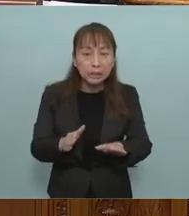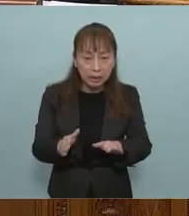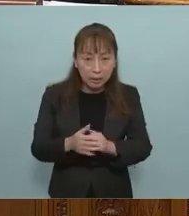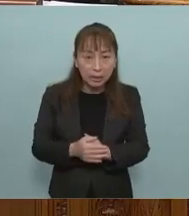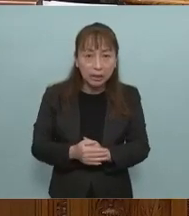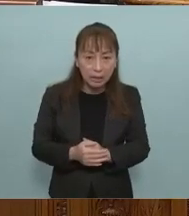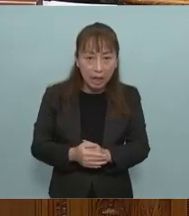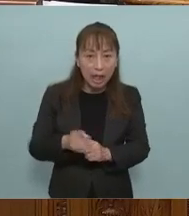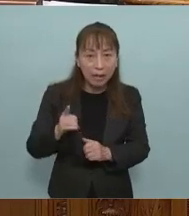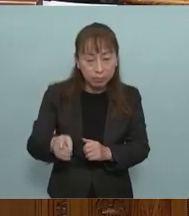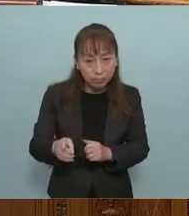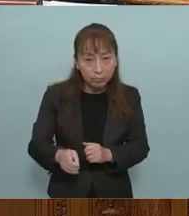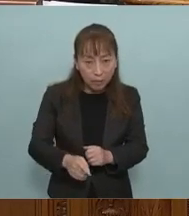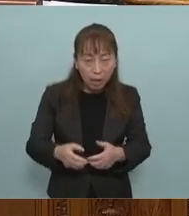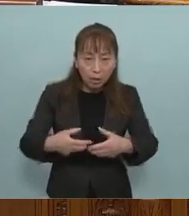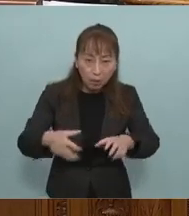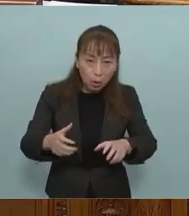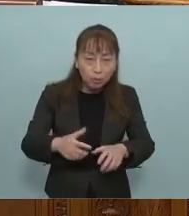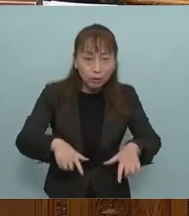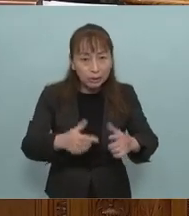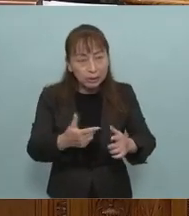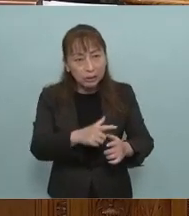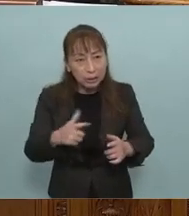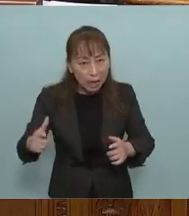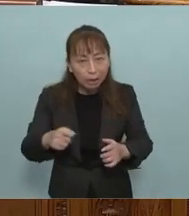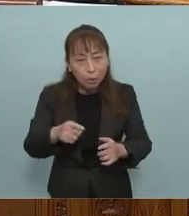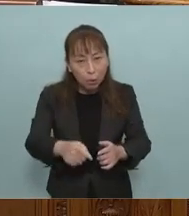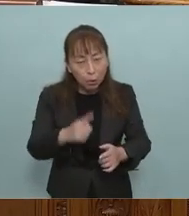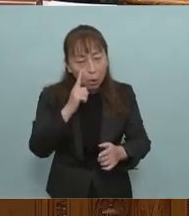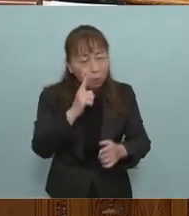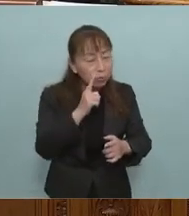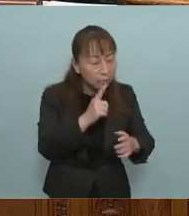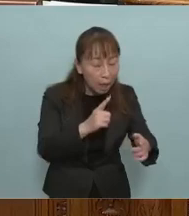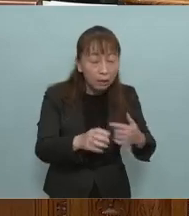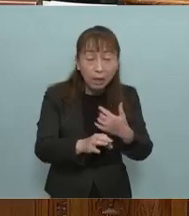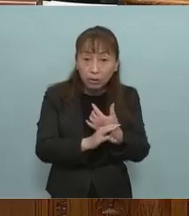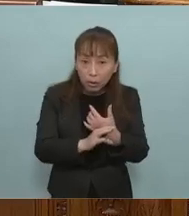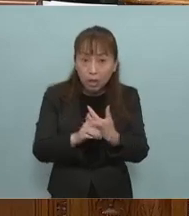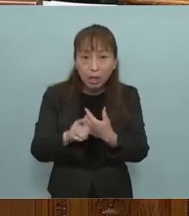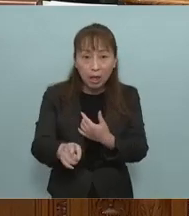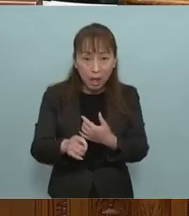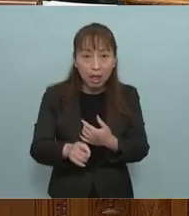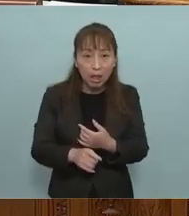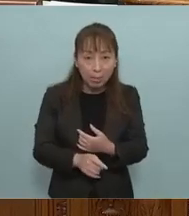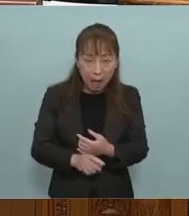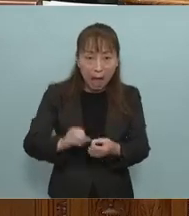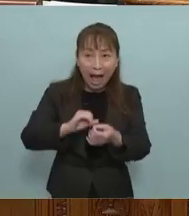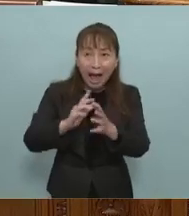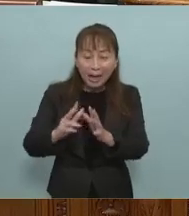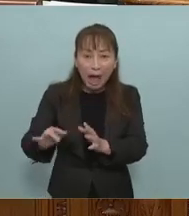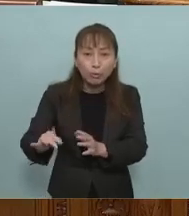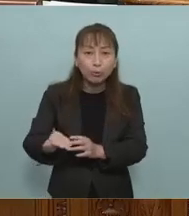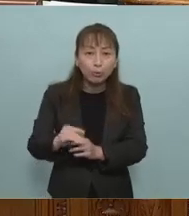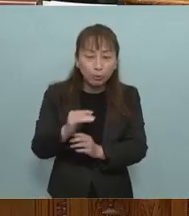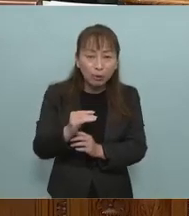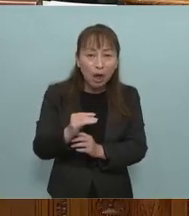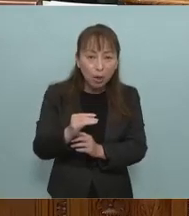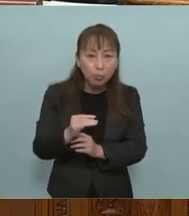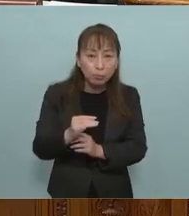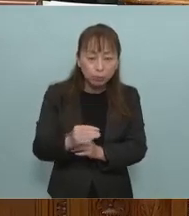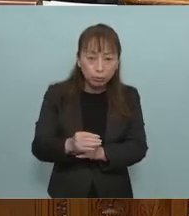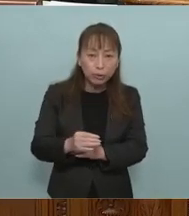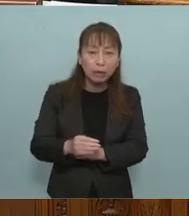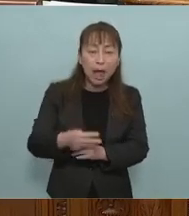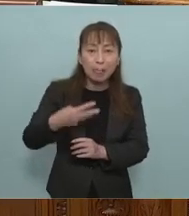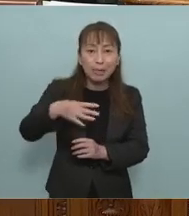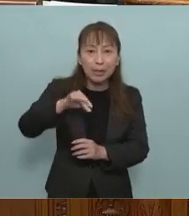な生態系がもたらす価値に注目が集まっています。例えば花粉を運ぶ野生ミツバチ等の花